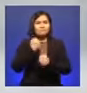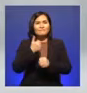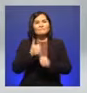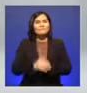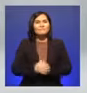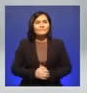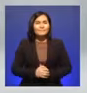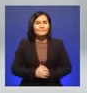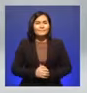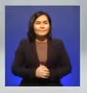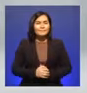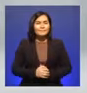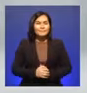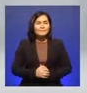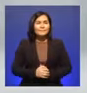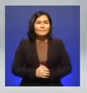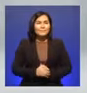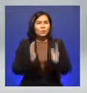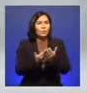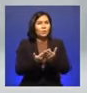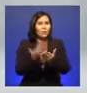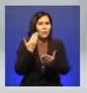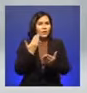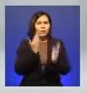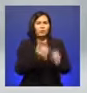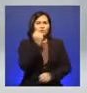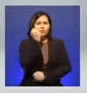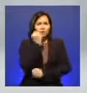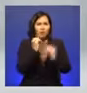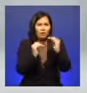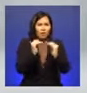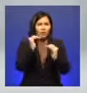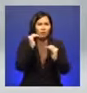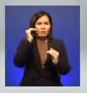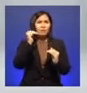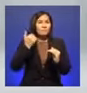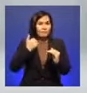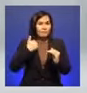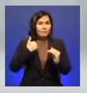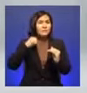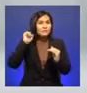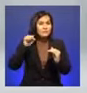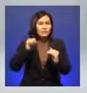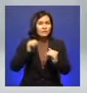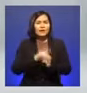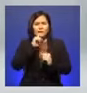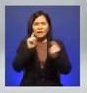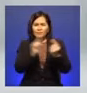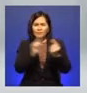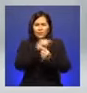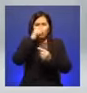มือนว่าความแตกต่างระหว่างคนรวยกับคนจนมีมากเลยในหลายมิติเนี่ยไม่ทราบว่าสังคมไทย